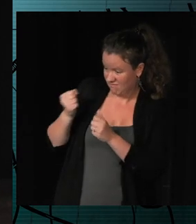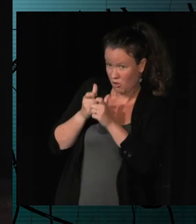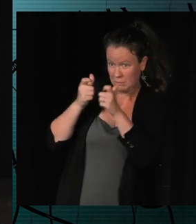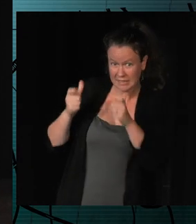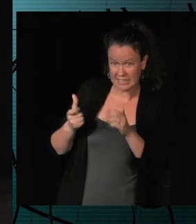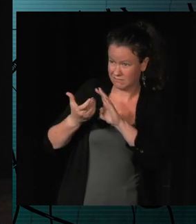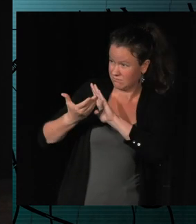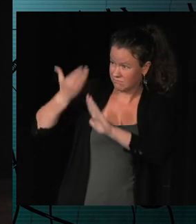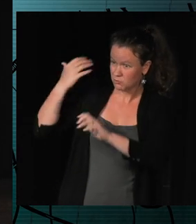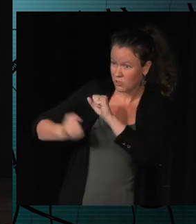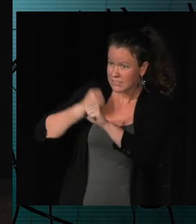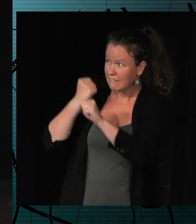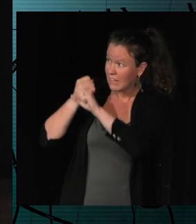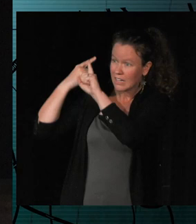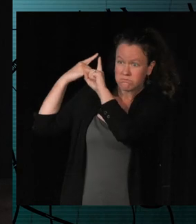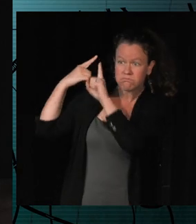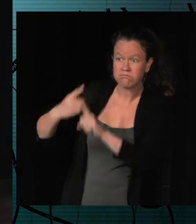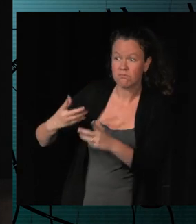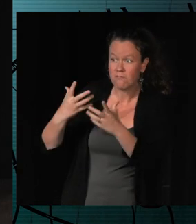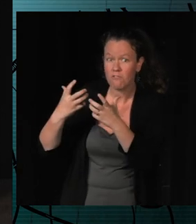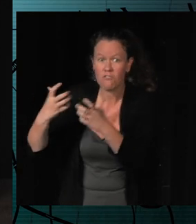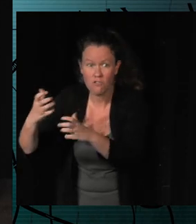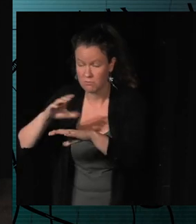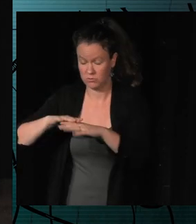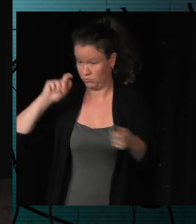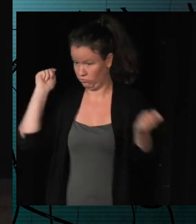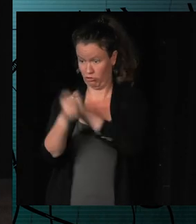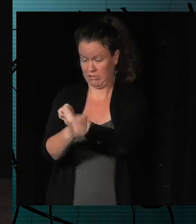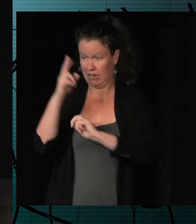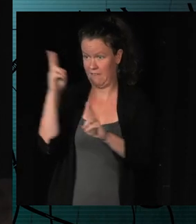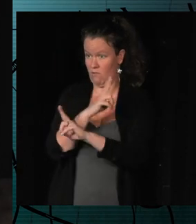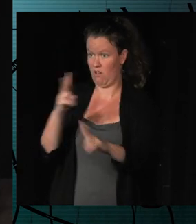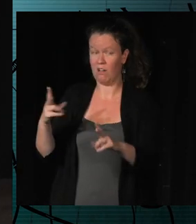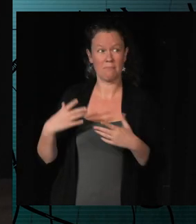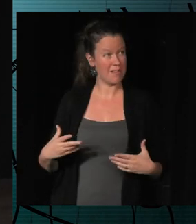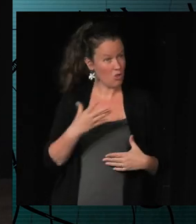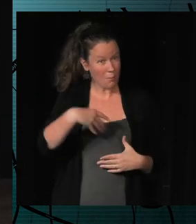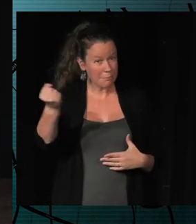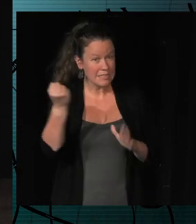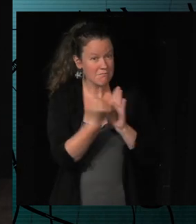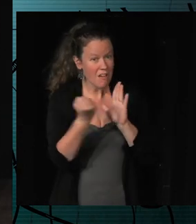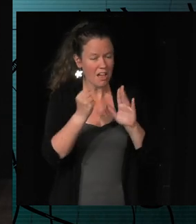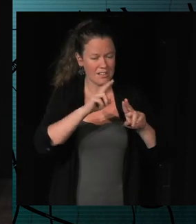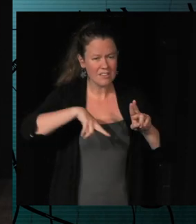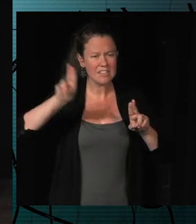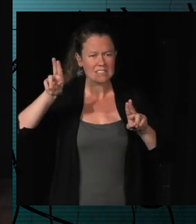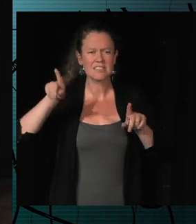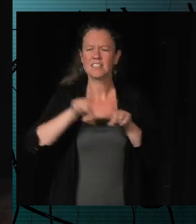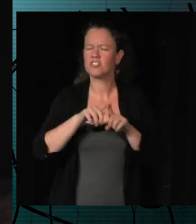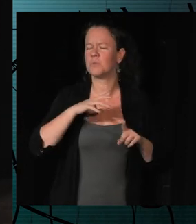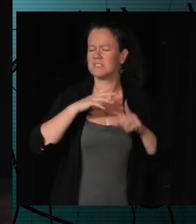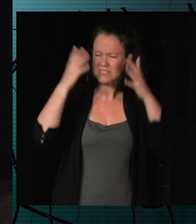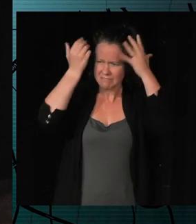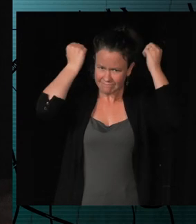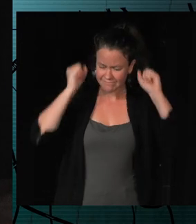grand plus même projet de touteçon ou voilà c'est même plus le même projet de toute façon il y a eu 1000 trucs différents là aujourd'hui c'est Netflix ma combat alors Mortal Kombat